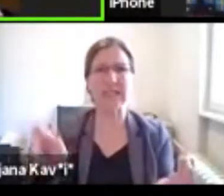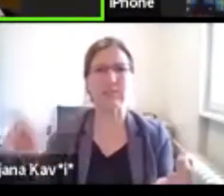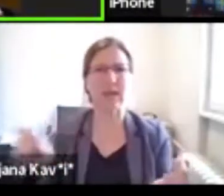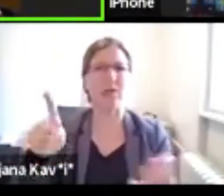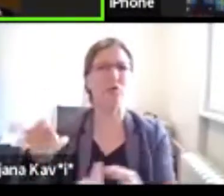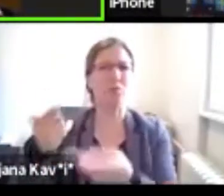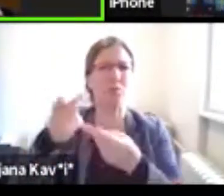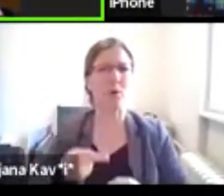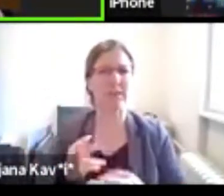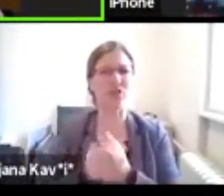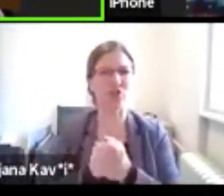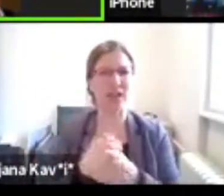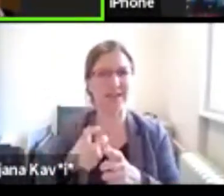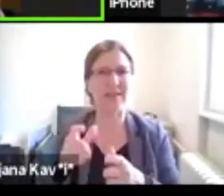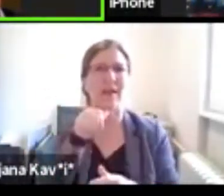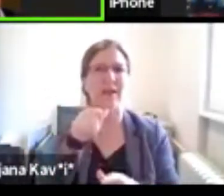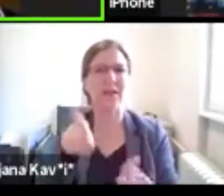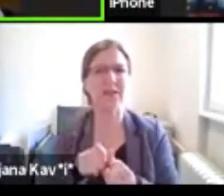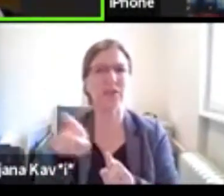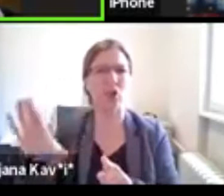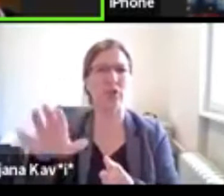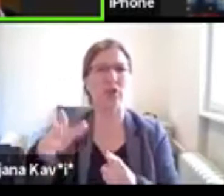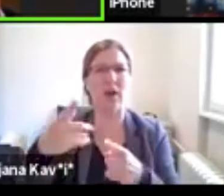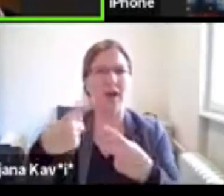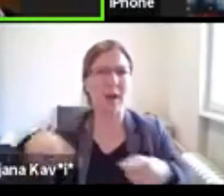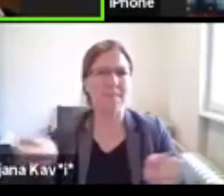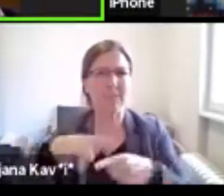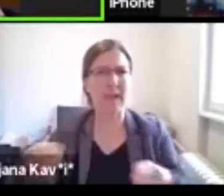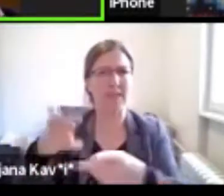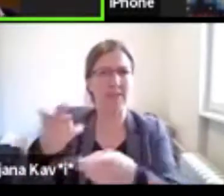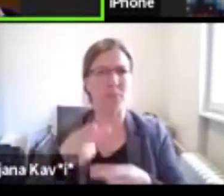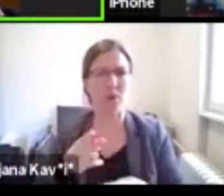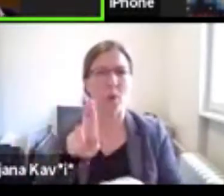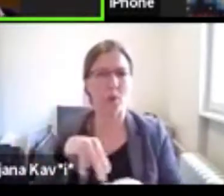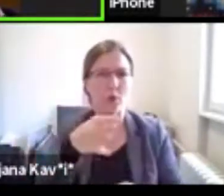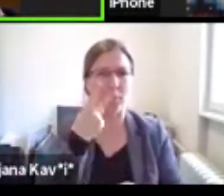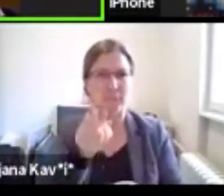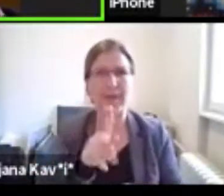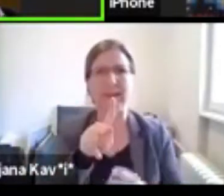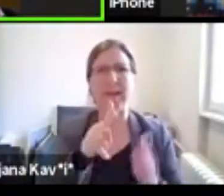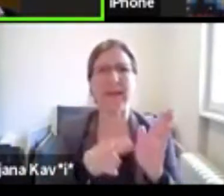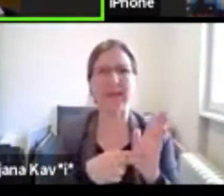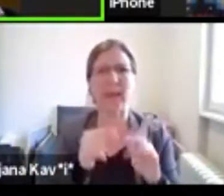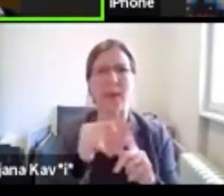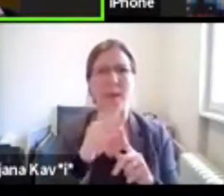čestitali, što se sve može vidjeti na našim različitim mrežama od in portala preko